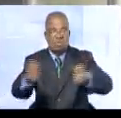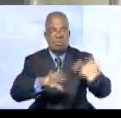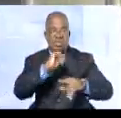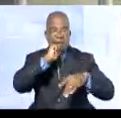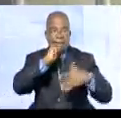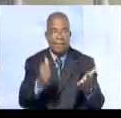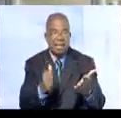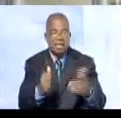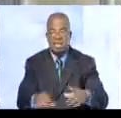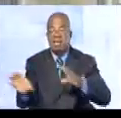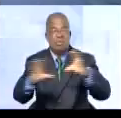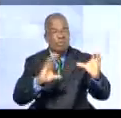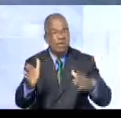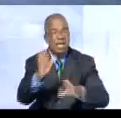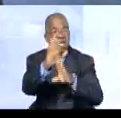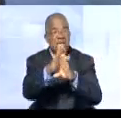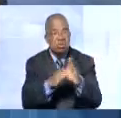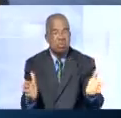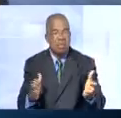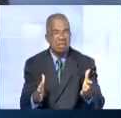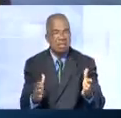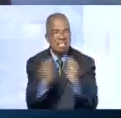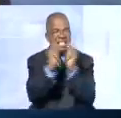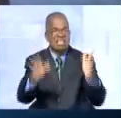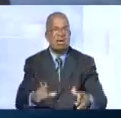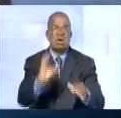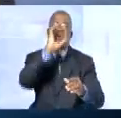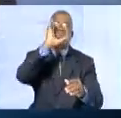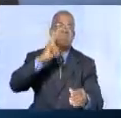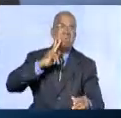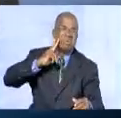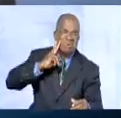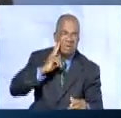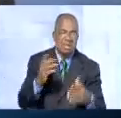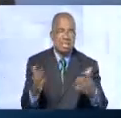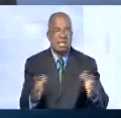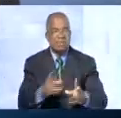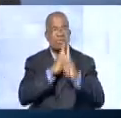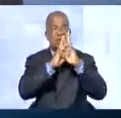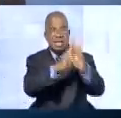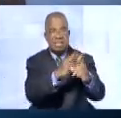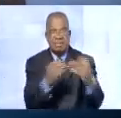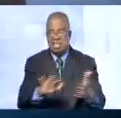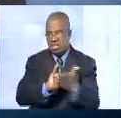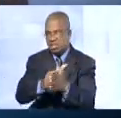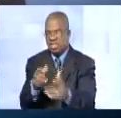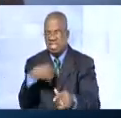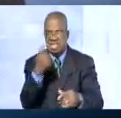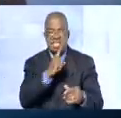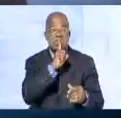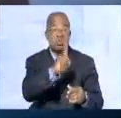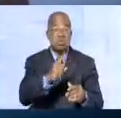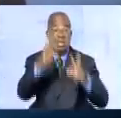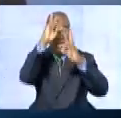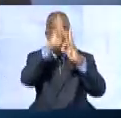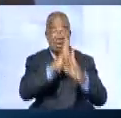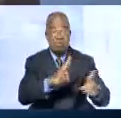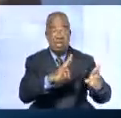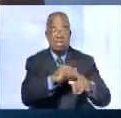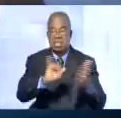prudent, sans boire l'alcool, sans fumer, respecter la clientèle. Prendre la vie des clients au